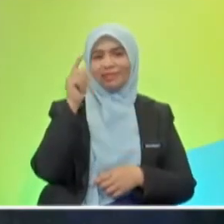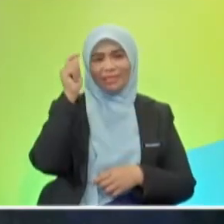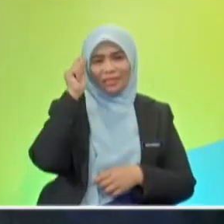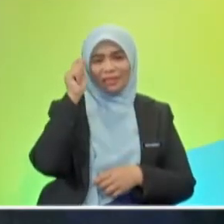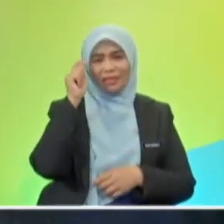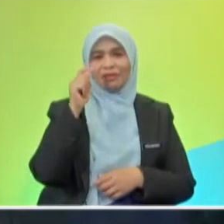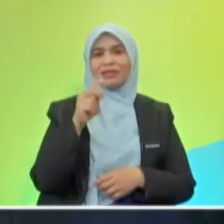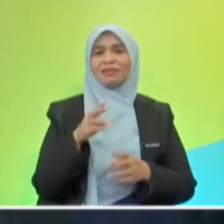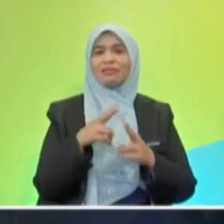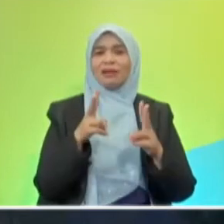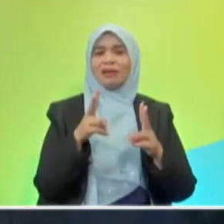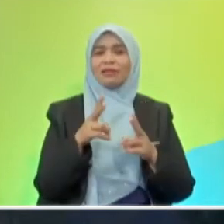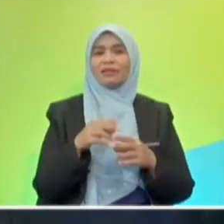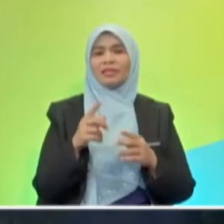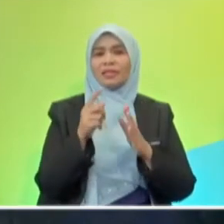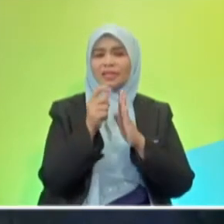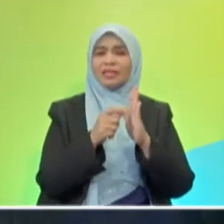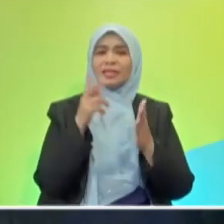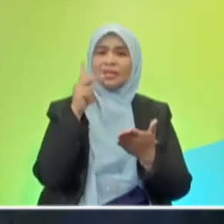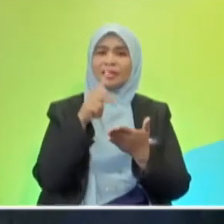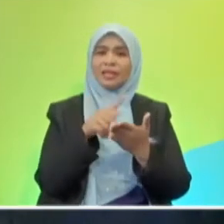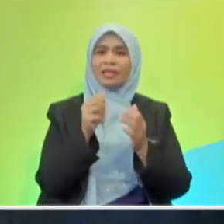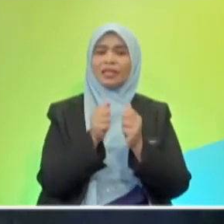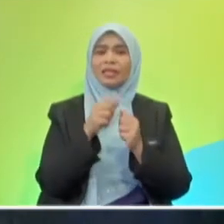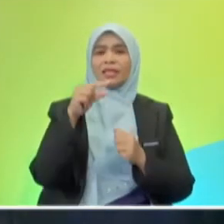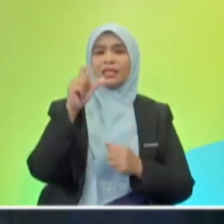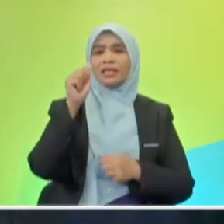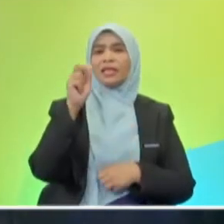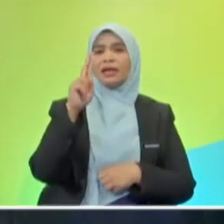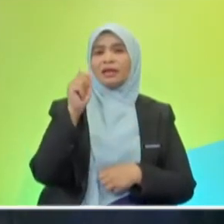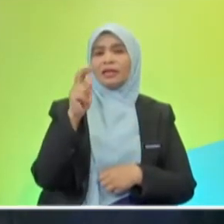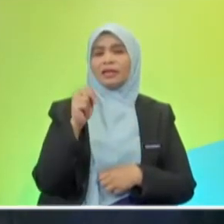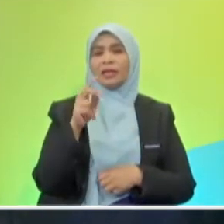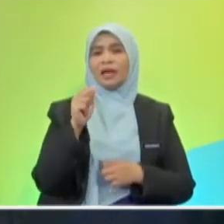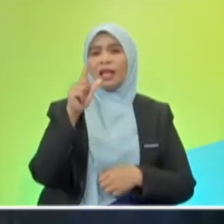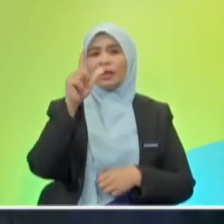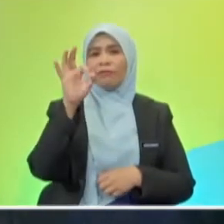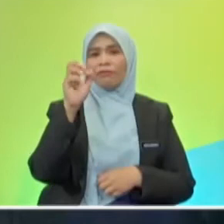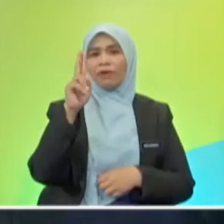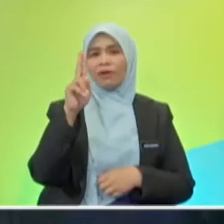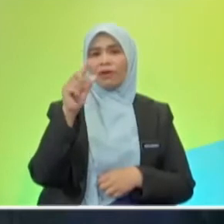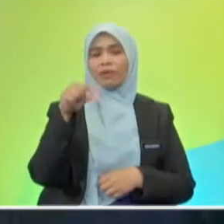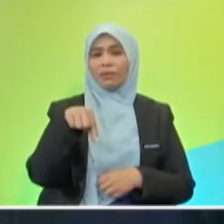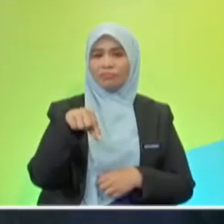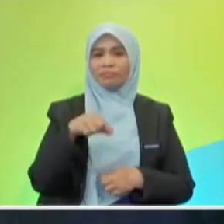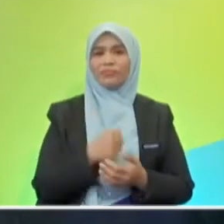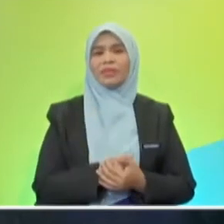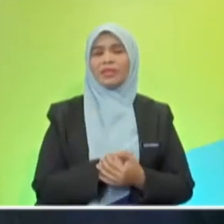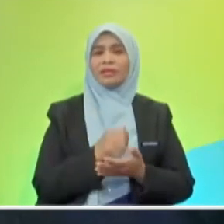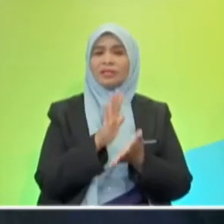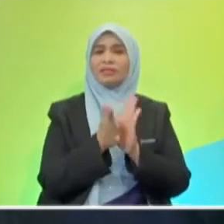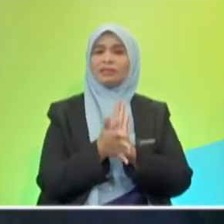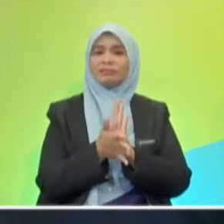yang terkenal dengan gelar al-faruq pemisah antara Hai yang benar dan yang salah jadi